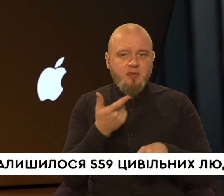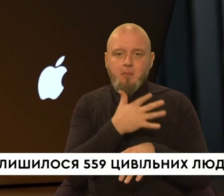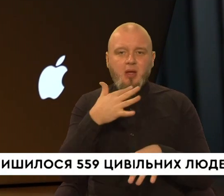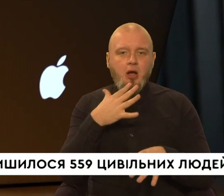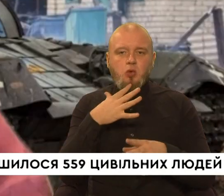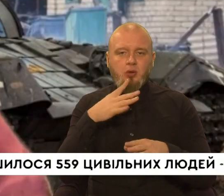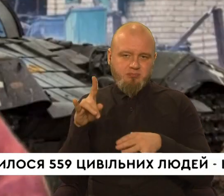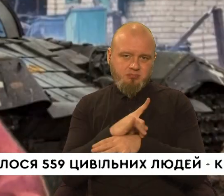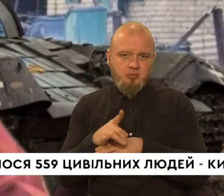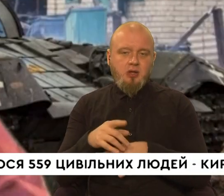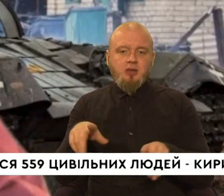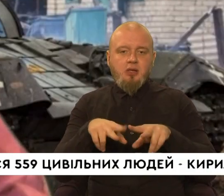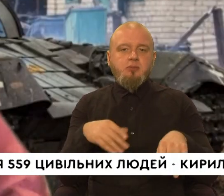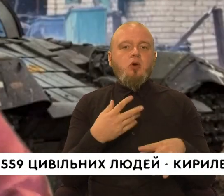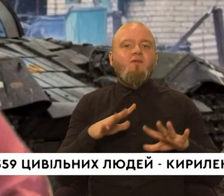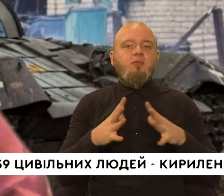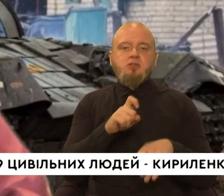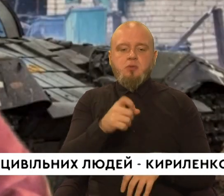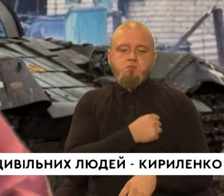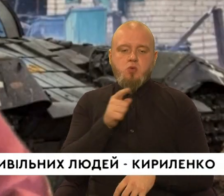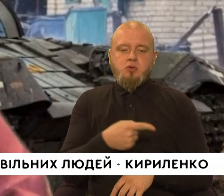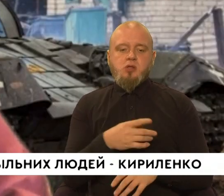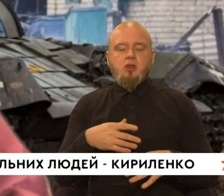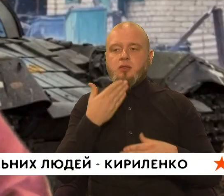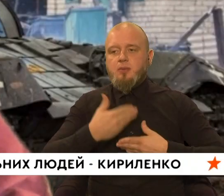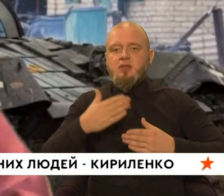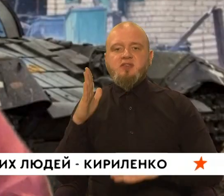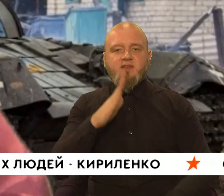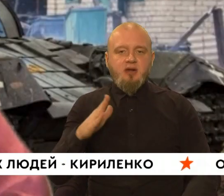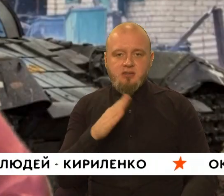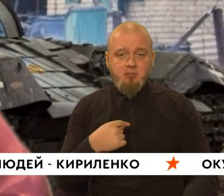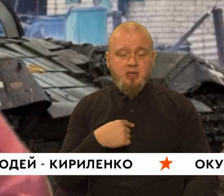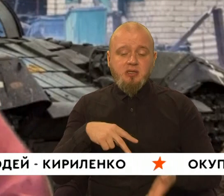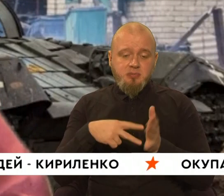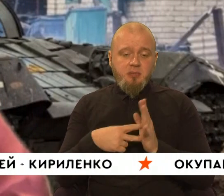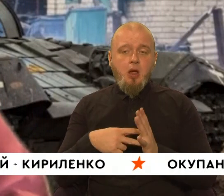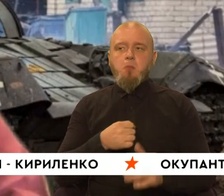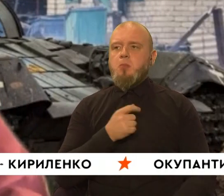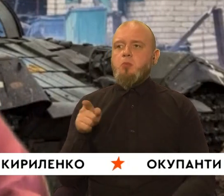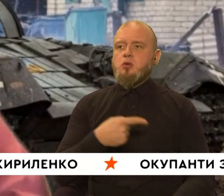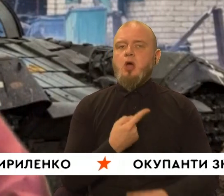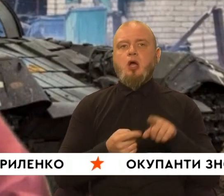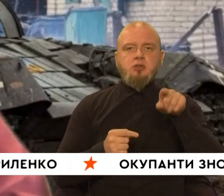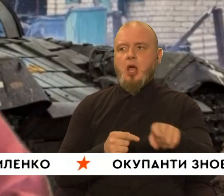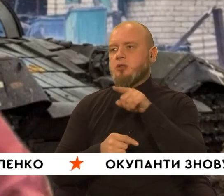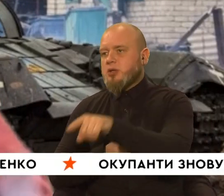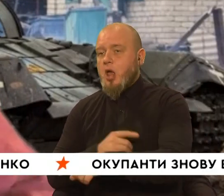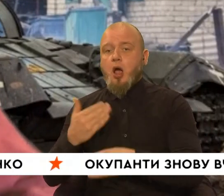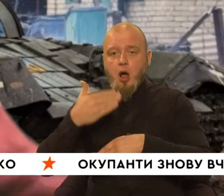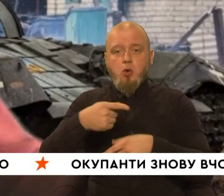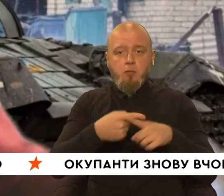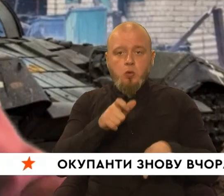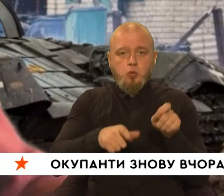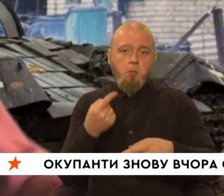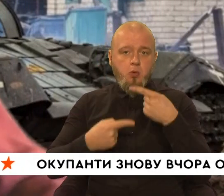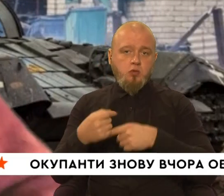мильних бульбашок, так само, як і у випадку з мобілізацією наприкінці вересня. Ми збираємося мобілізувати це, те, а потім половина